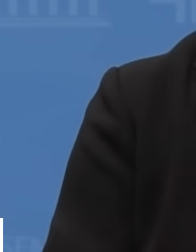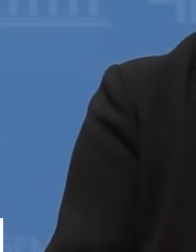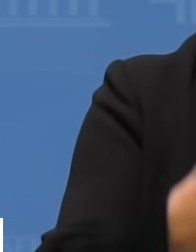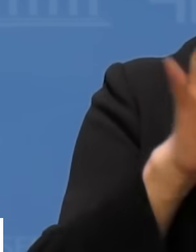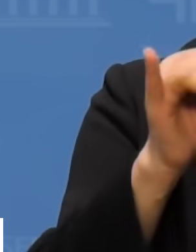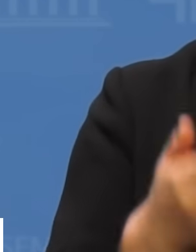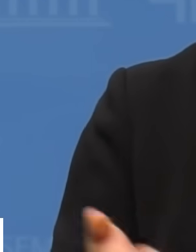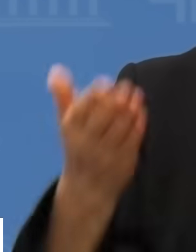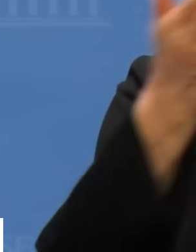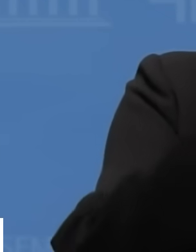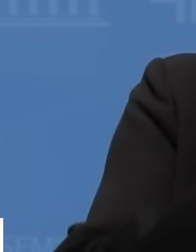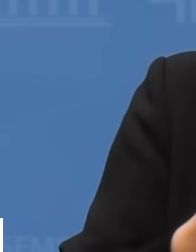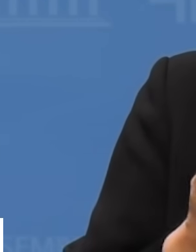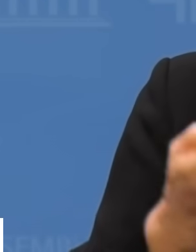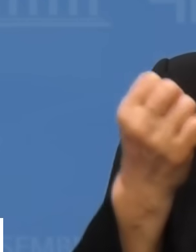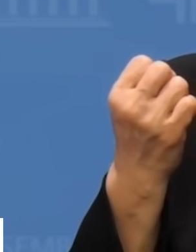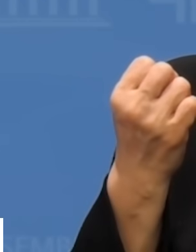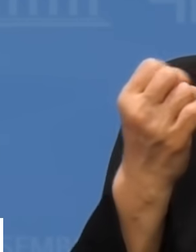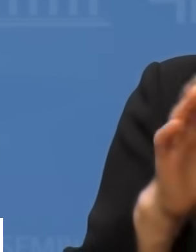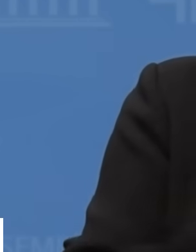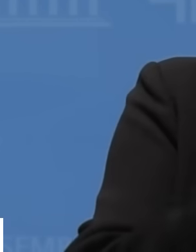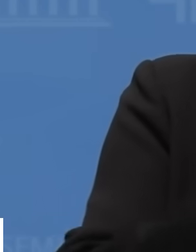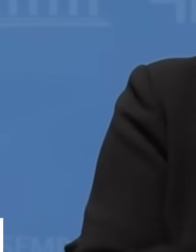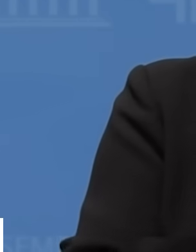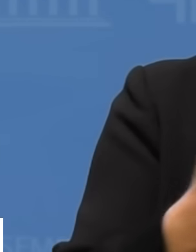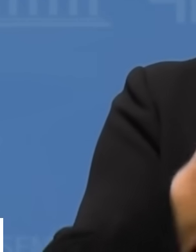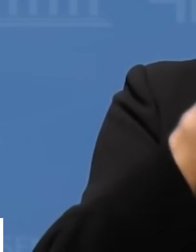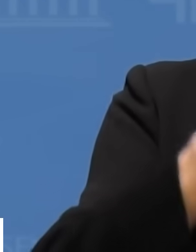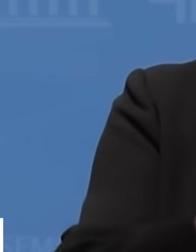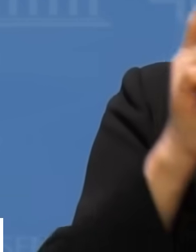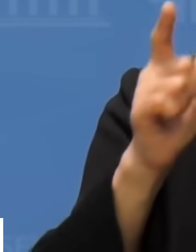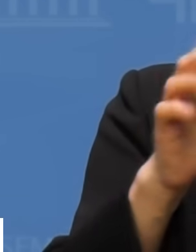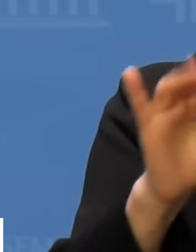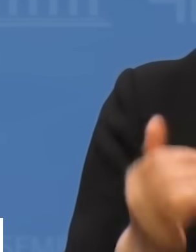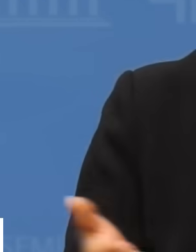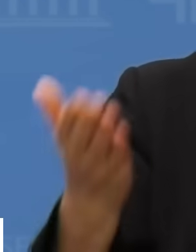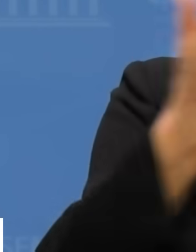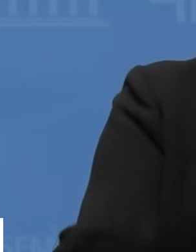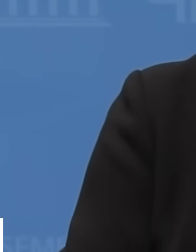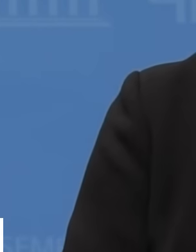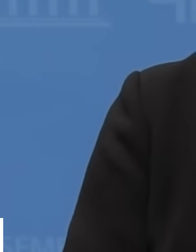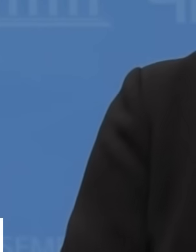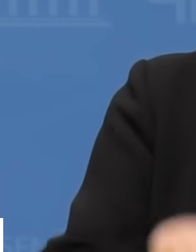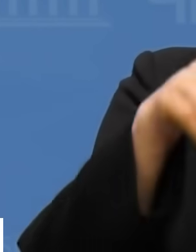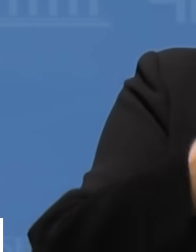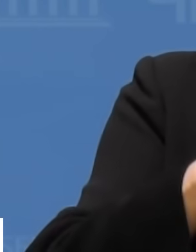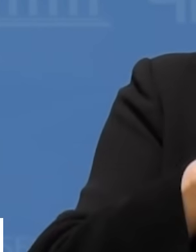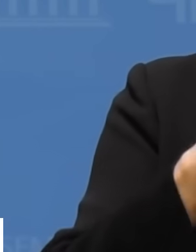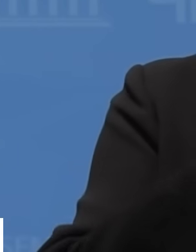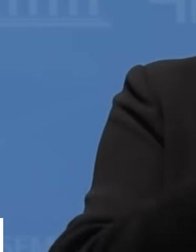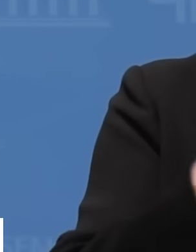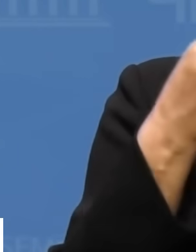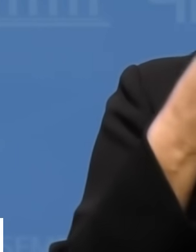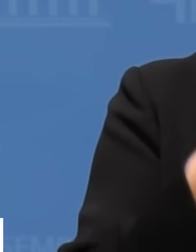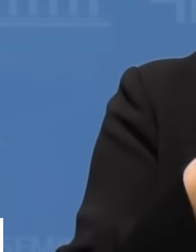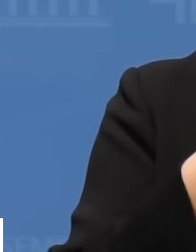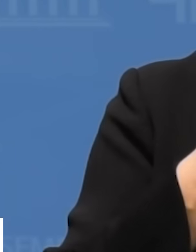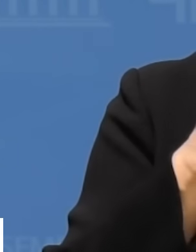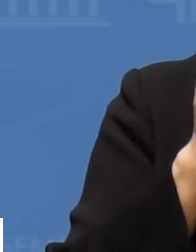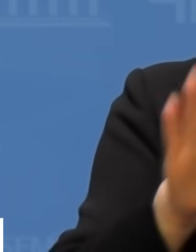존경하는 국민 여러분, 사랑하는 강북 구민 여러분, 총선 출마를 결심한